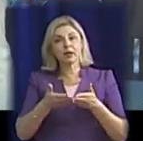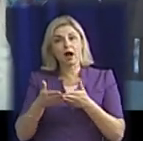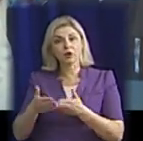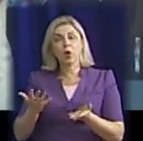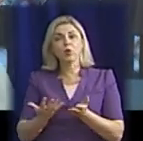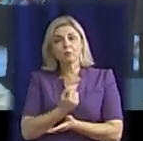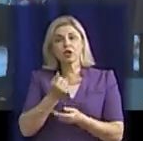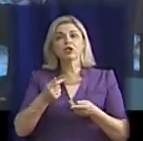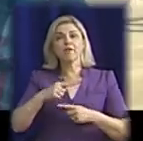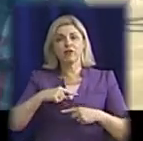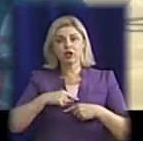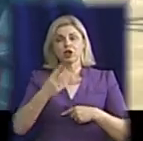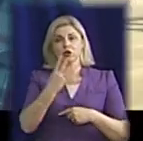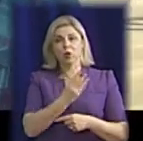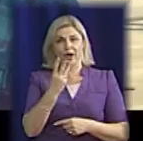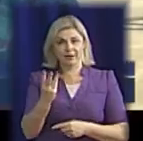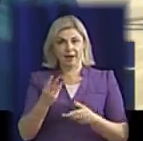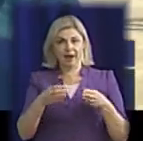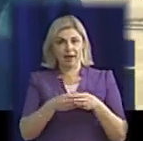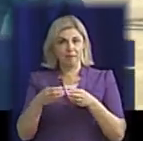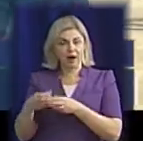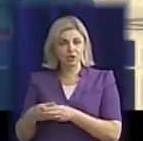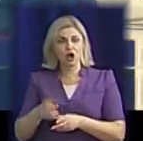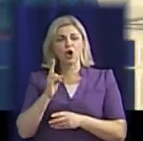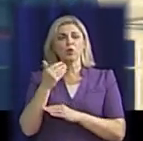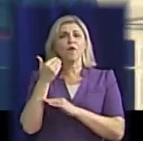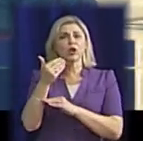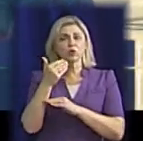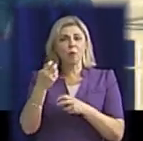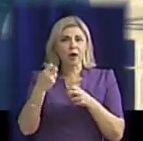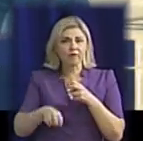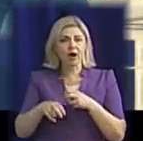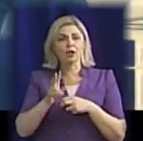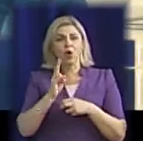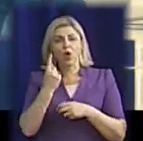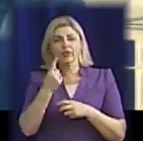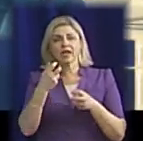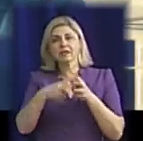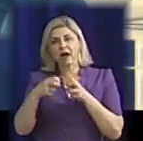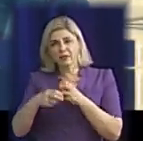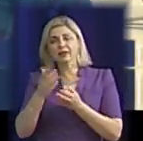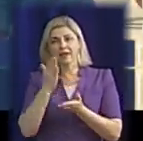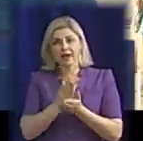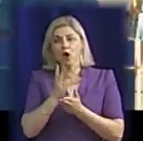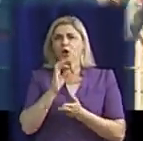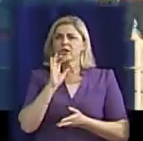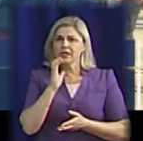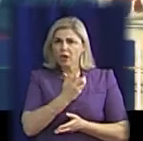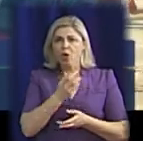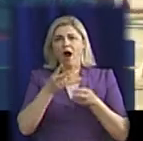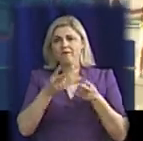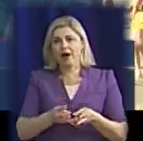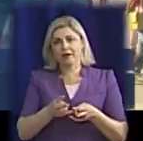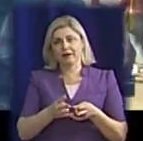фінішували 43 екіпажа. Хтось на білому сів, хтось вітрила порвав, одна зламана щогла, але ніяких серйозних таких